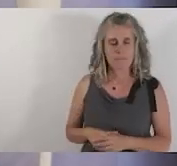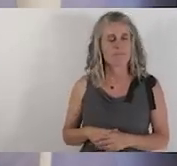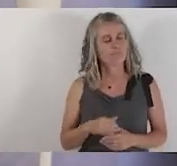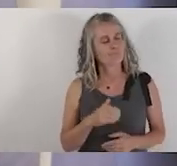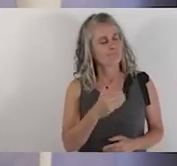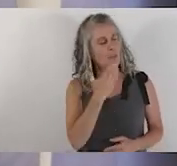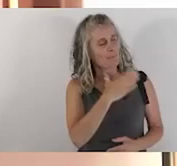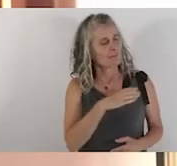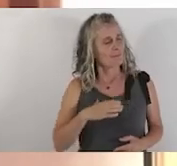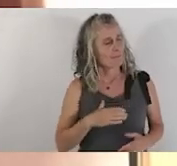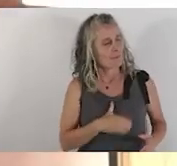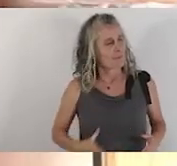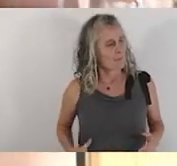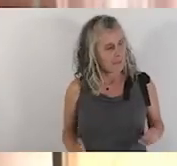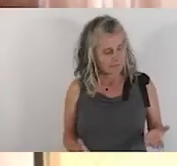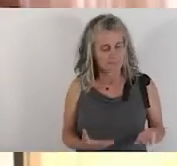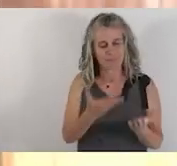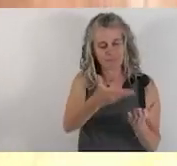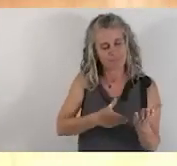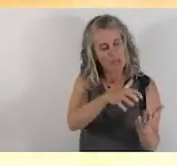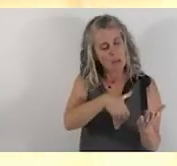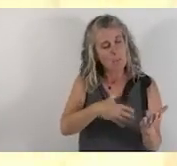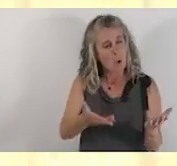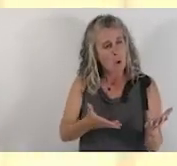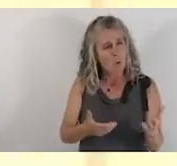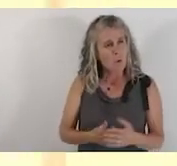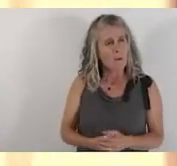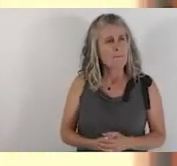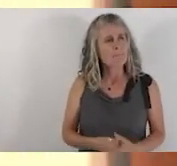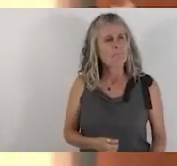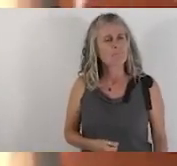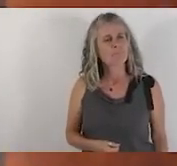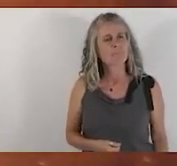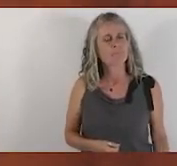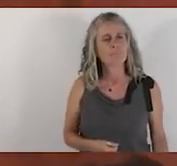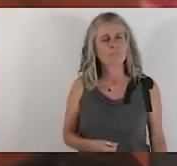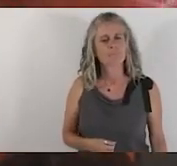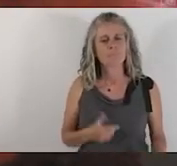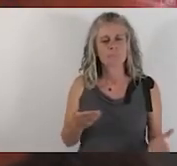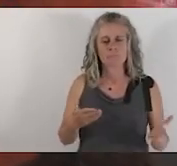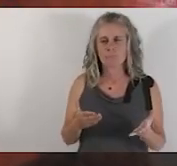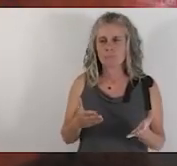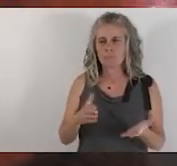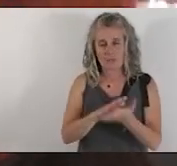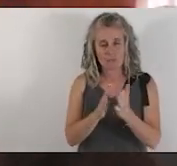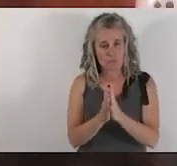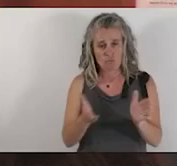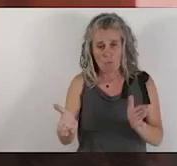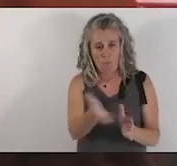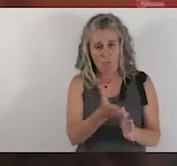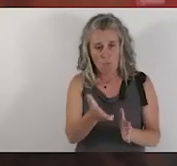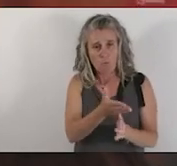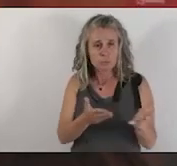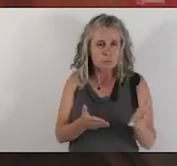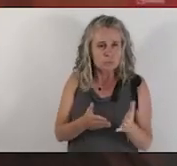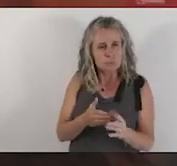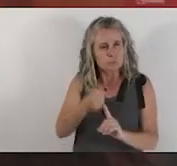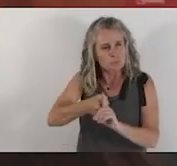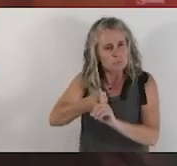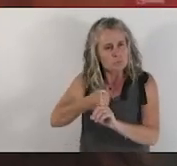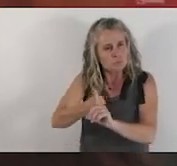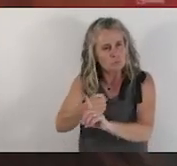Donc dans ce rapport, la ville est sollicitée dans le cadre de sa politique de lutte contre les discriminations pour le vote